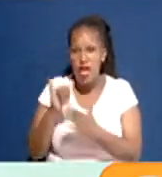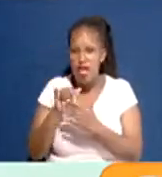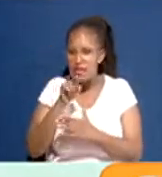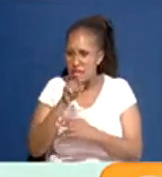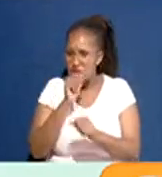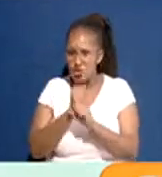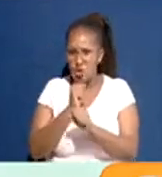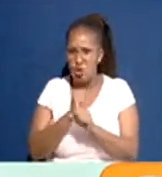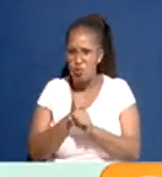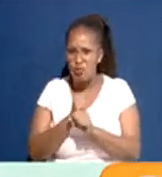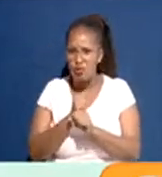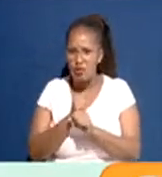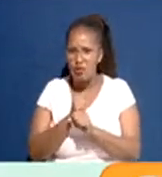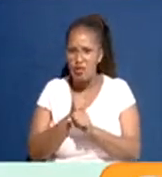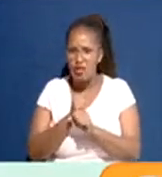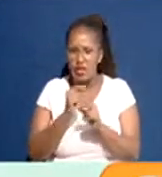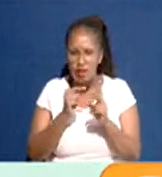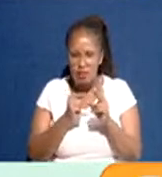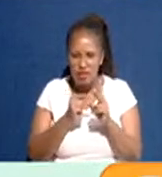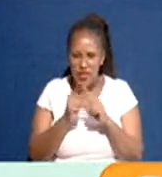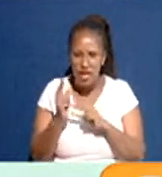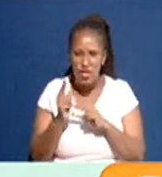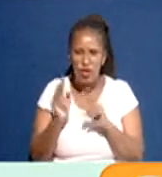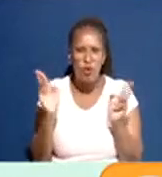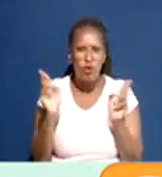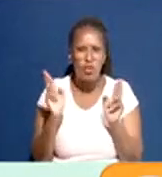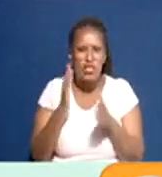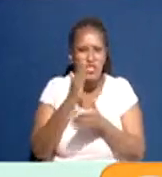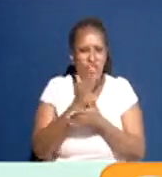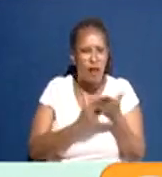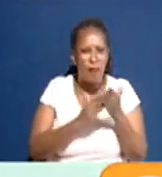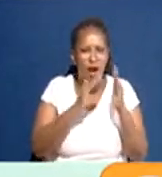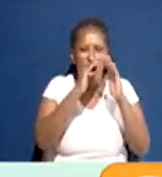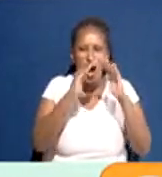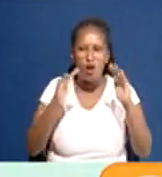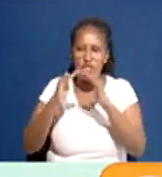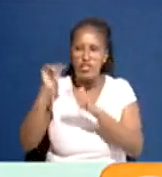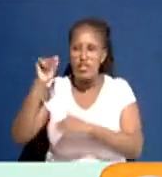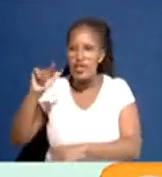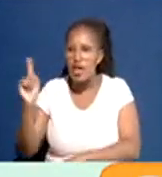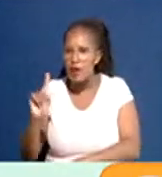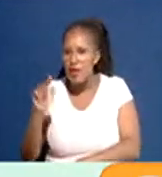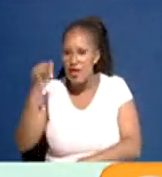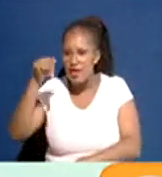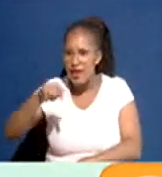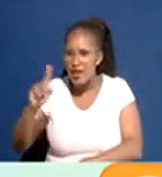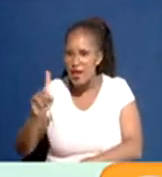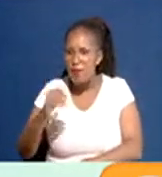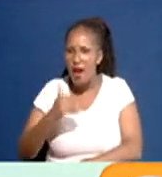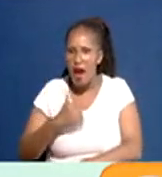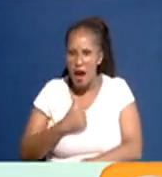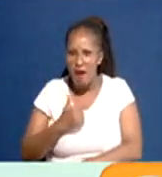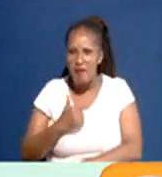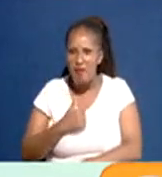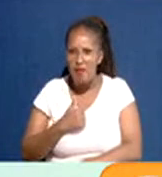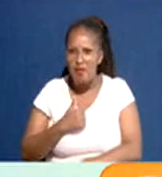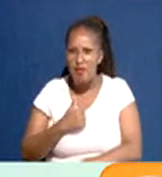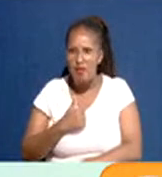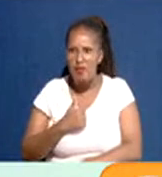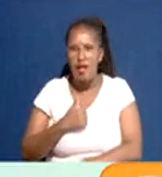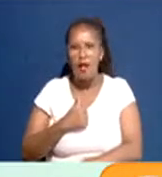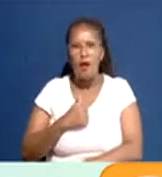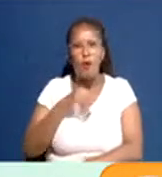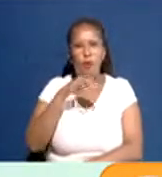hiyo, nimeanzisha nyumba kadhaa hapa Nairobi. Hapa Nairobi saa hizi tumefikisha nyumba 1,040